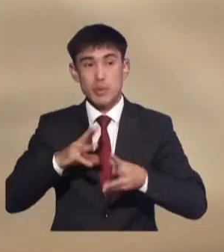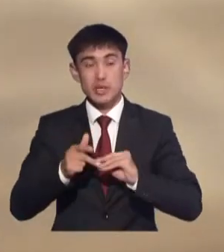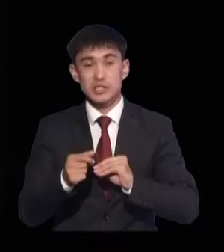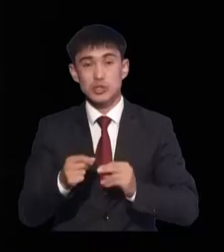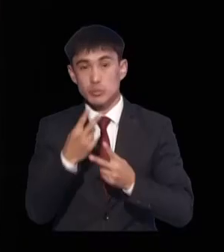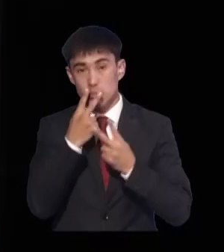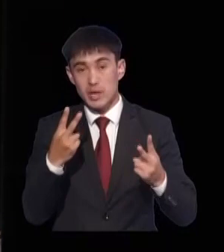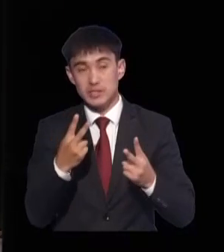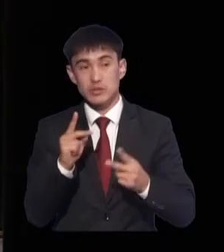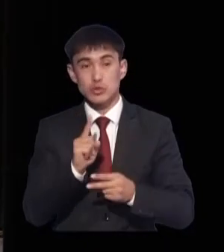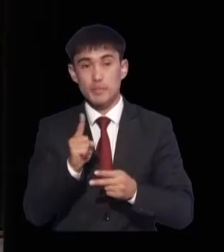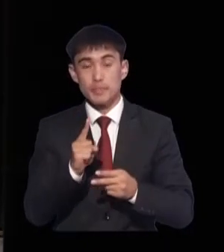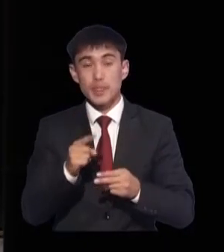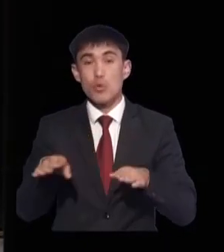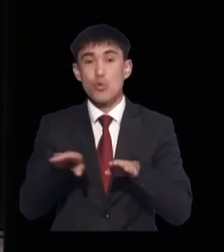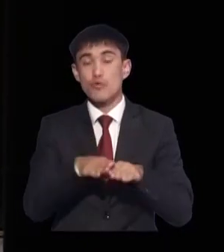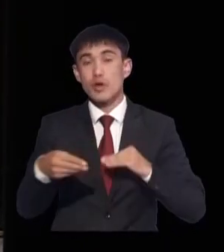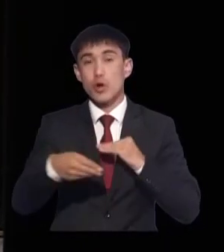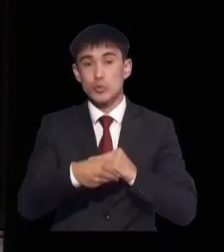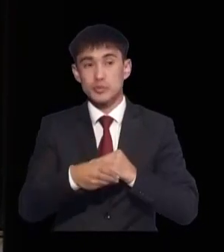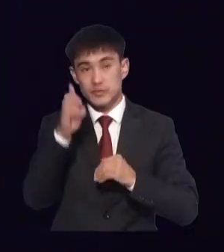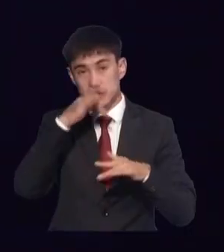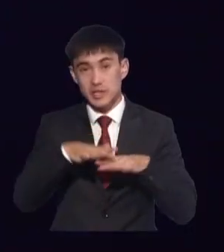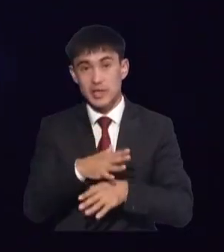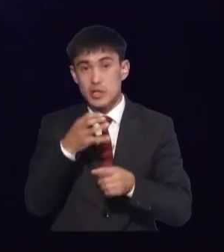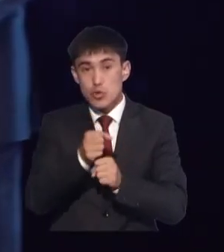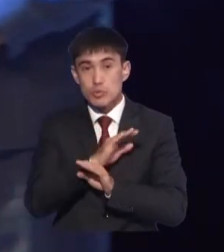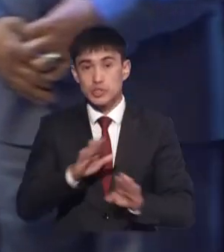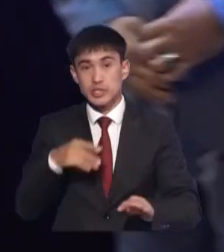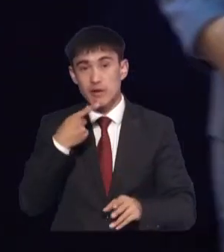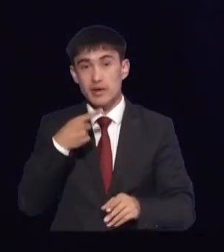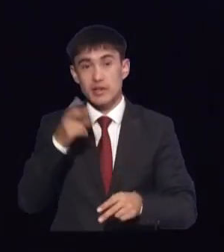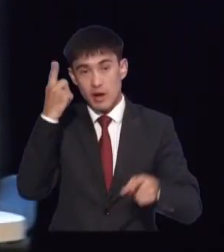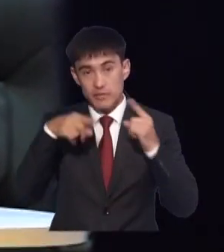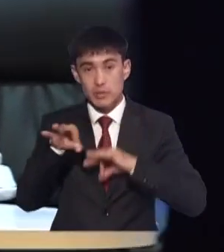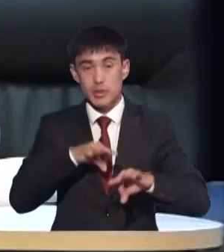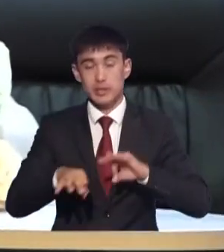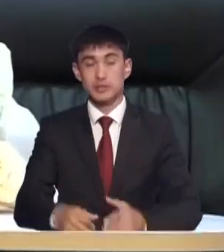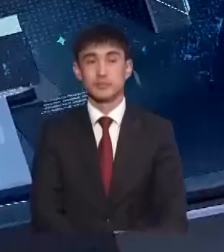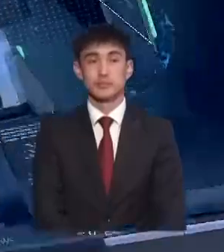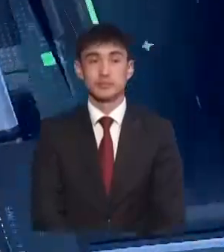раз наглядно демонстрирует, что уровень коррупции в стране не уменьшается, говорят авторы проекта.